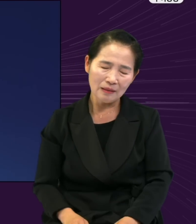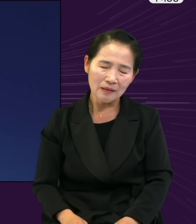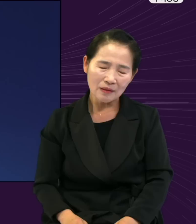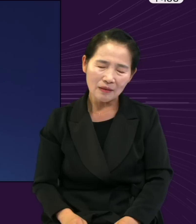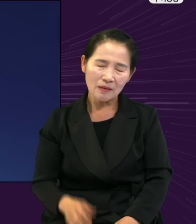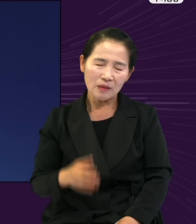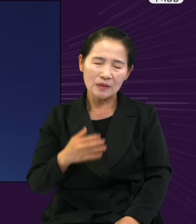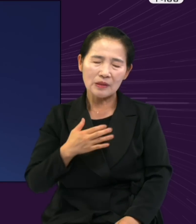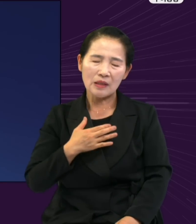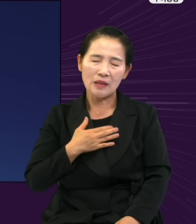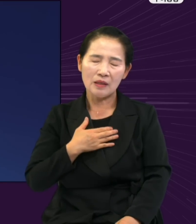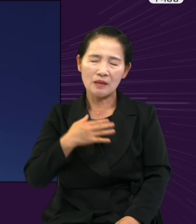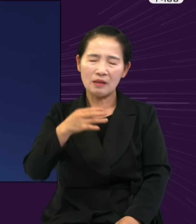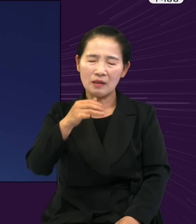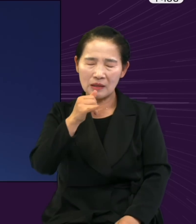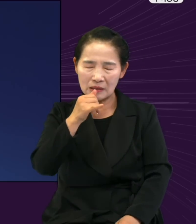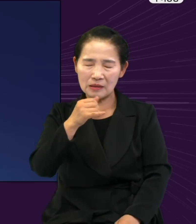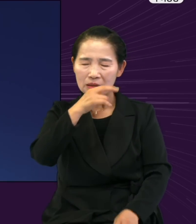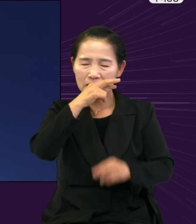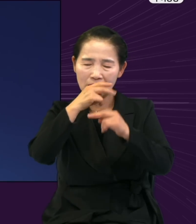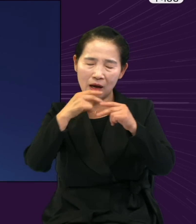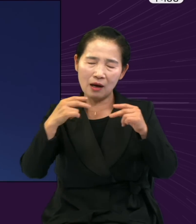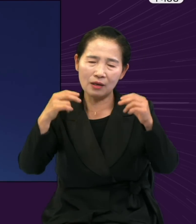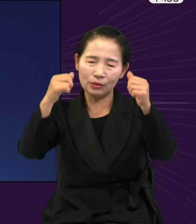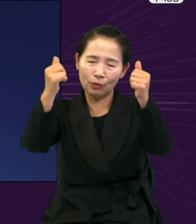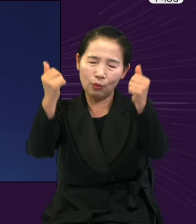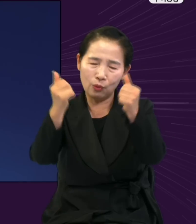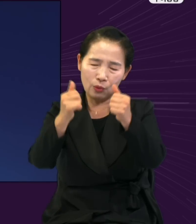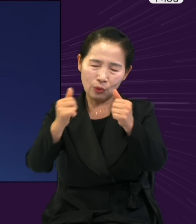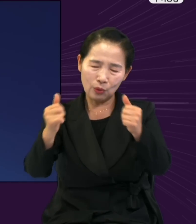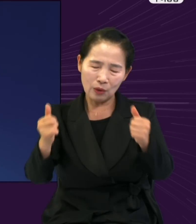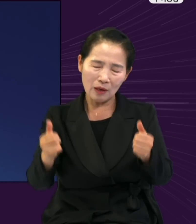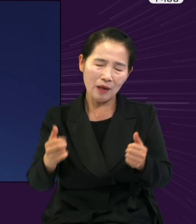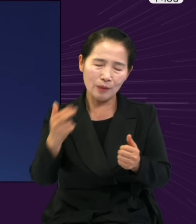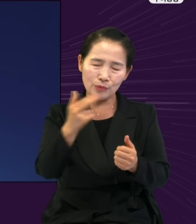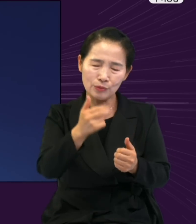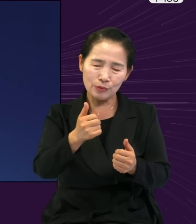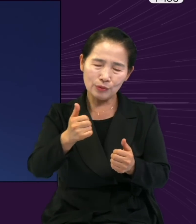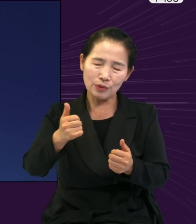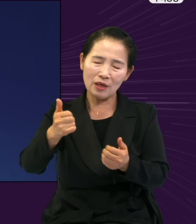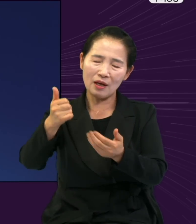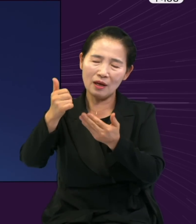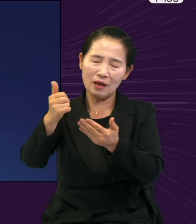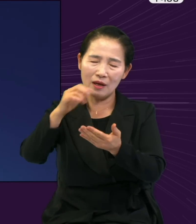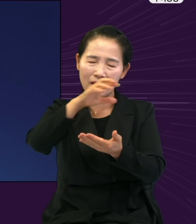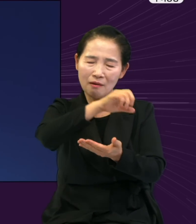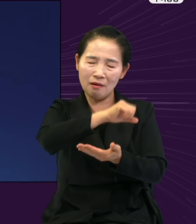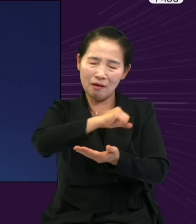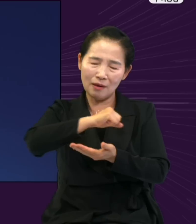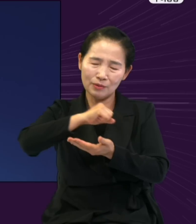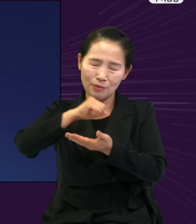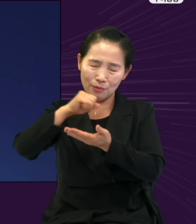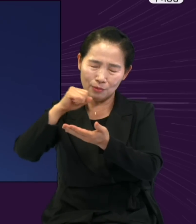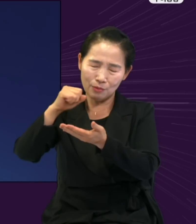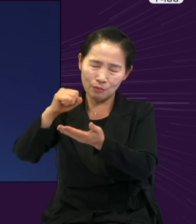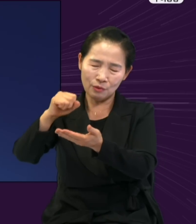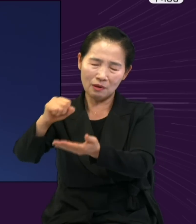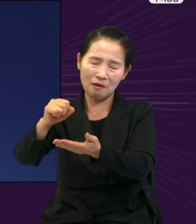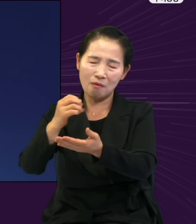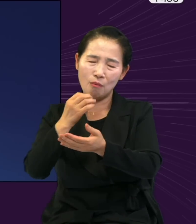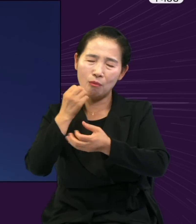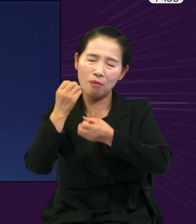주께 가져와 라는 찬양을 끊임없이 부르게 하시더라고요. 그리고는 저에게 이렇게 말씀하시는